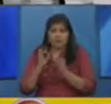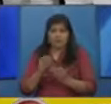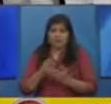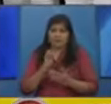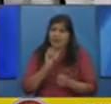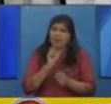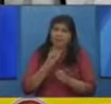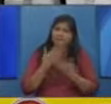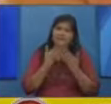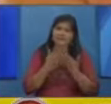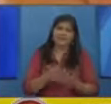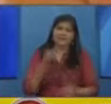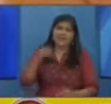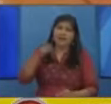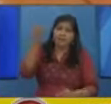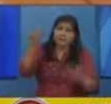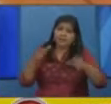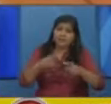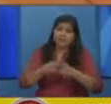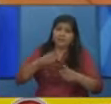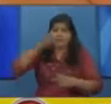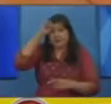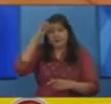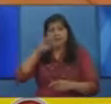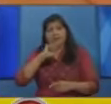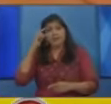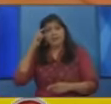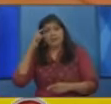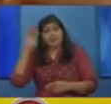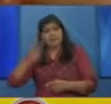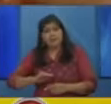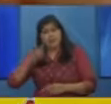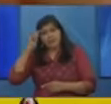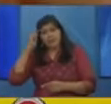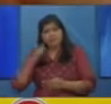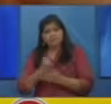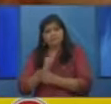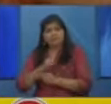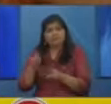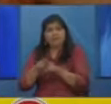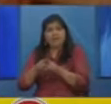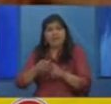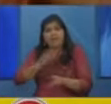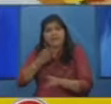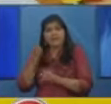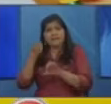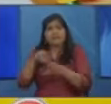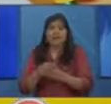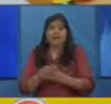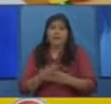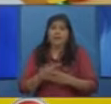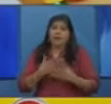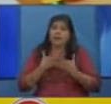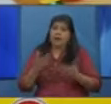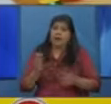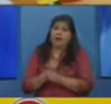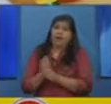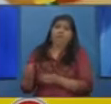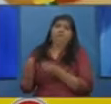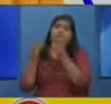हूं। आप सब देश के यंग माइंड्स को शिक्षित करने के लिए अपना बहुमूल्य योगदान दे रहे